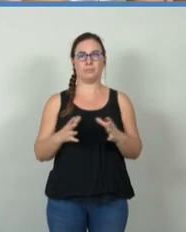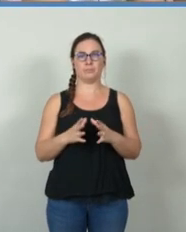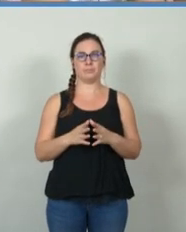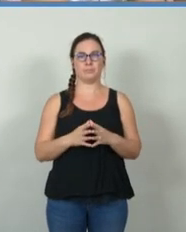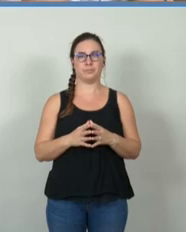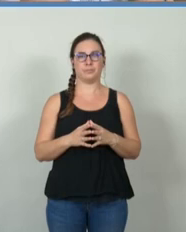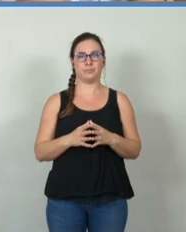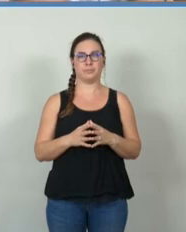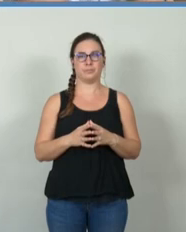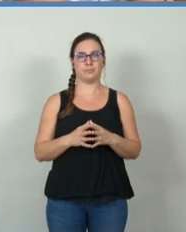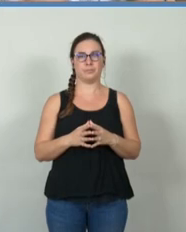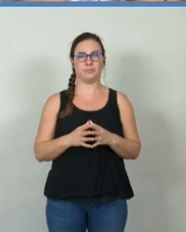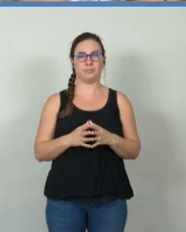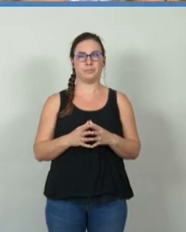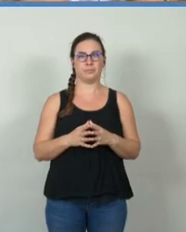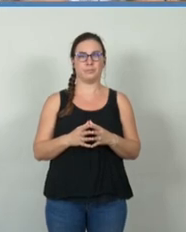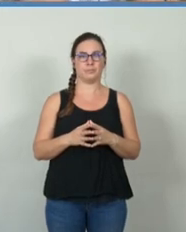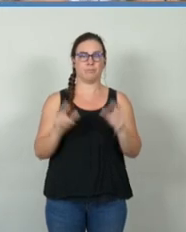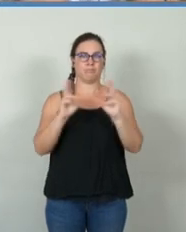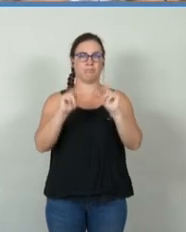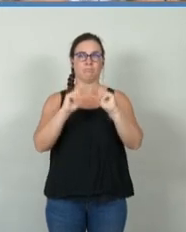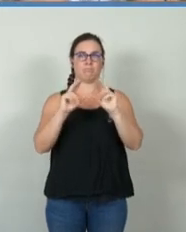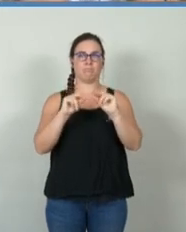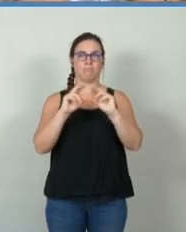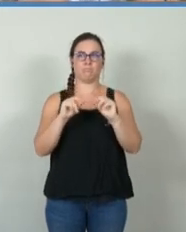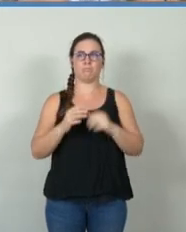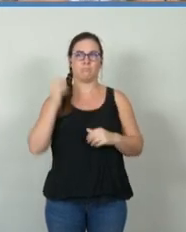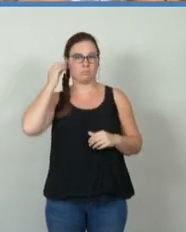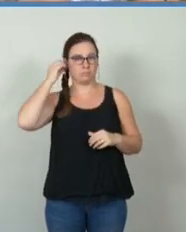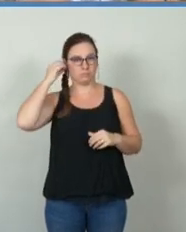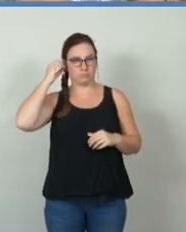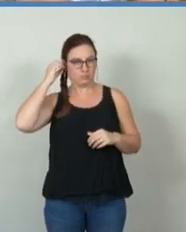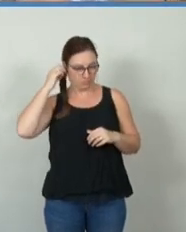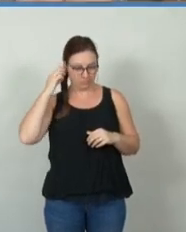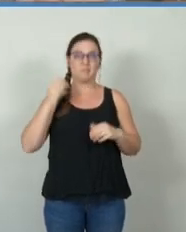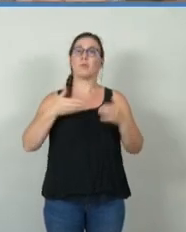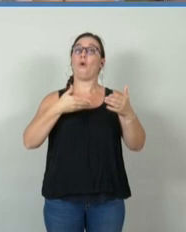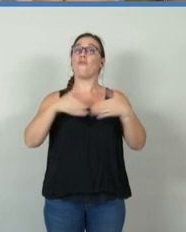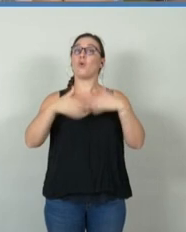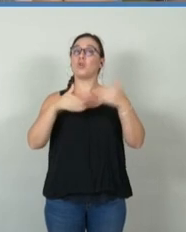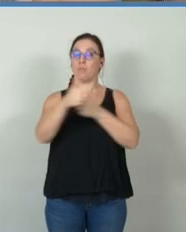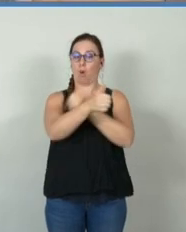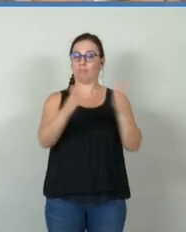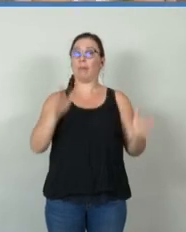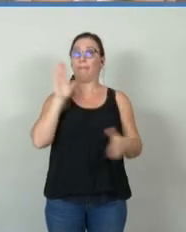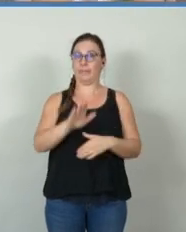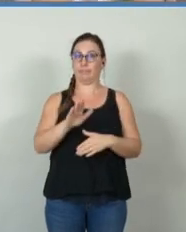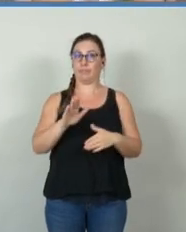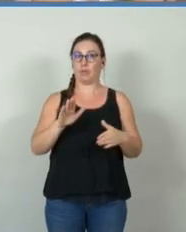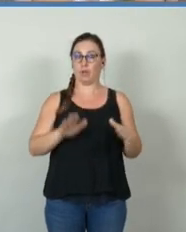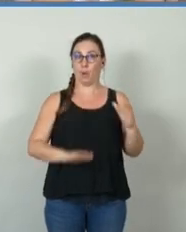maintenant aux éléments dont concernant la section de fonctionnement qui progresse